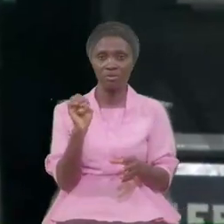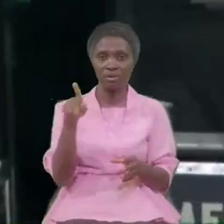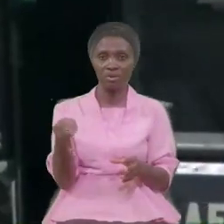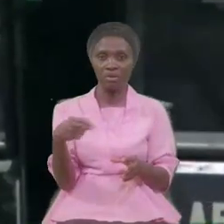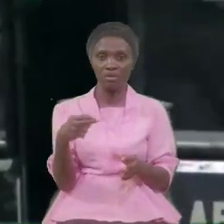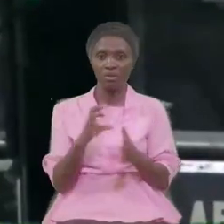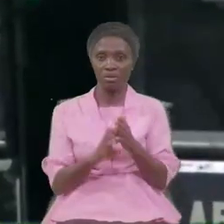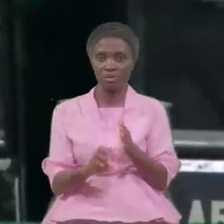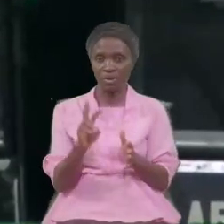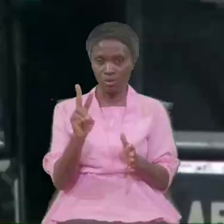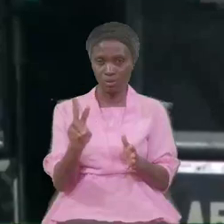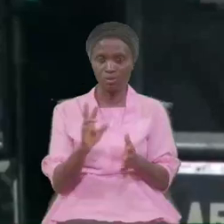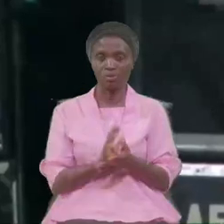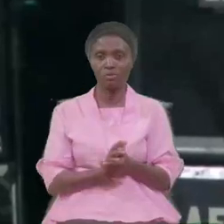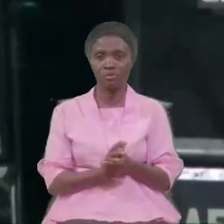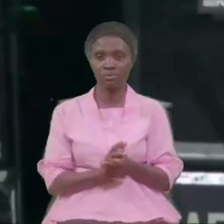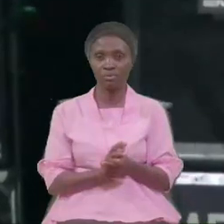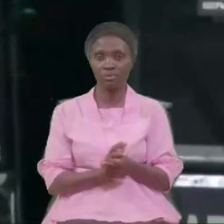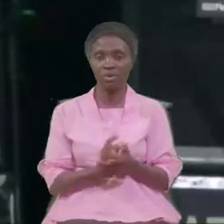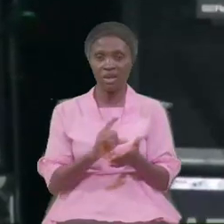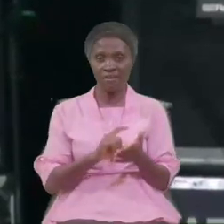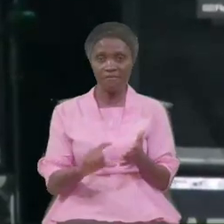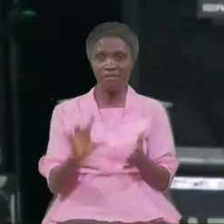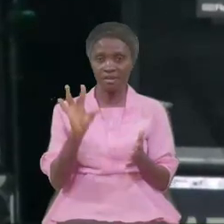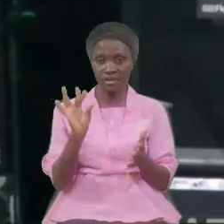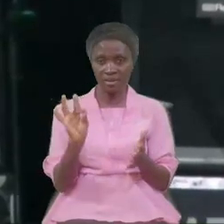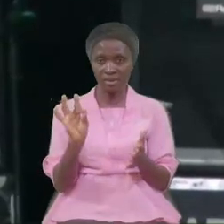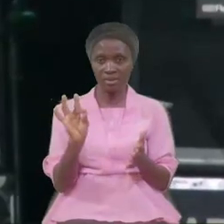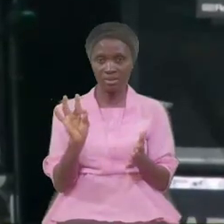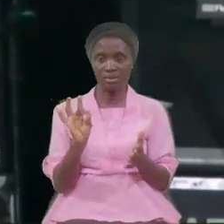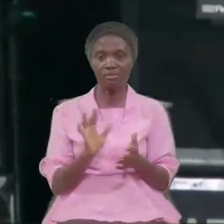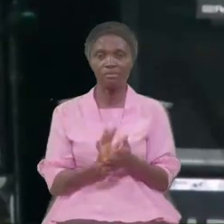Éphésiens au chapitre 2, verset 8.